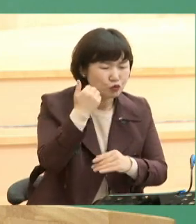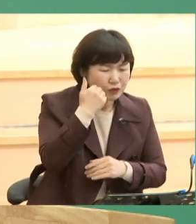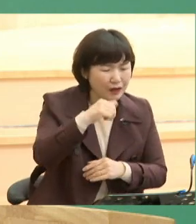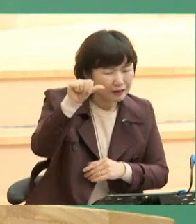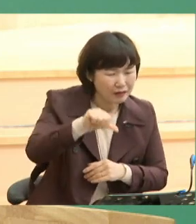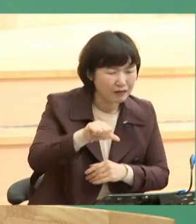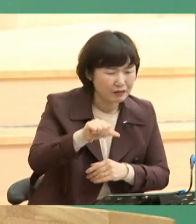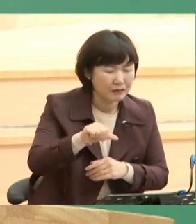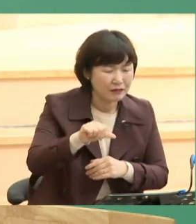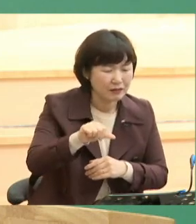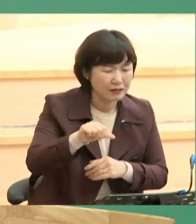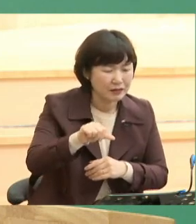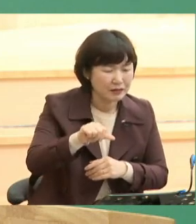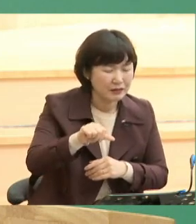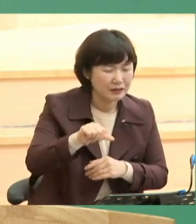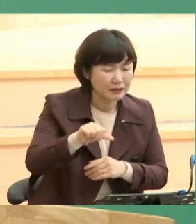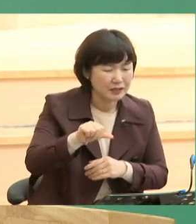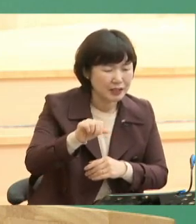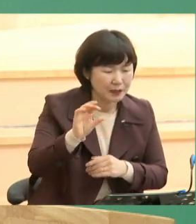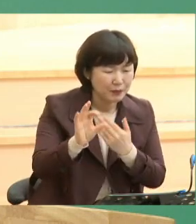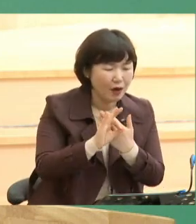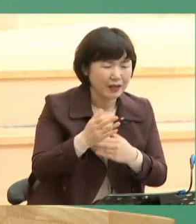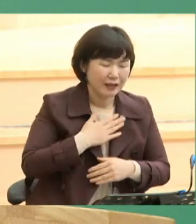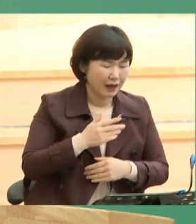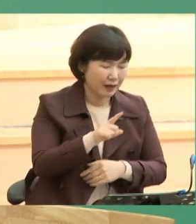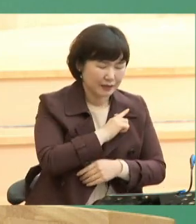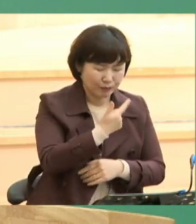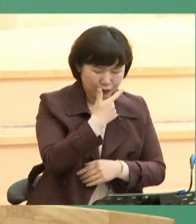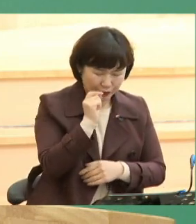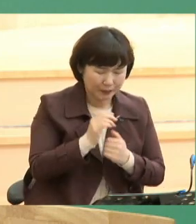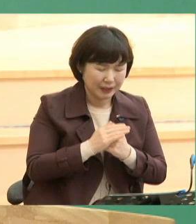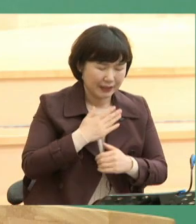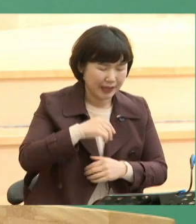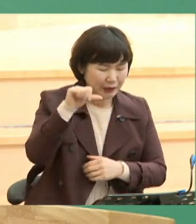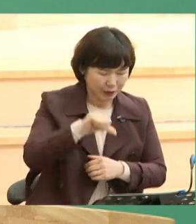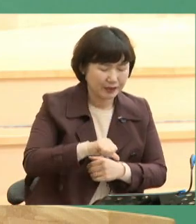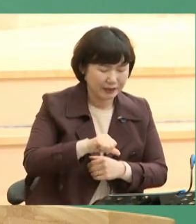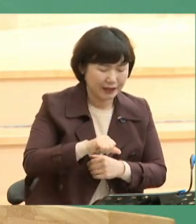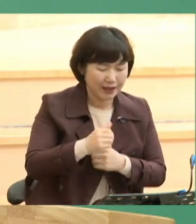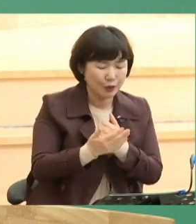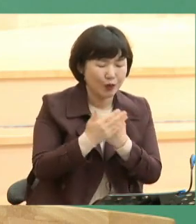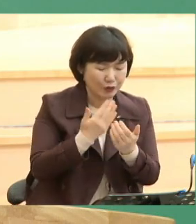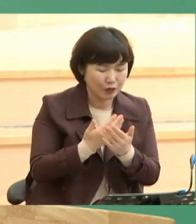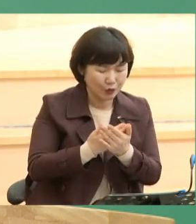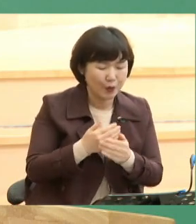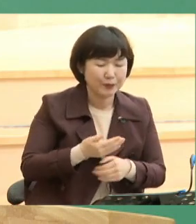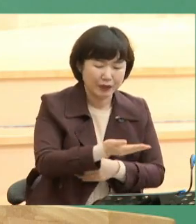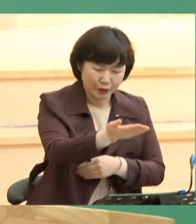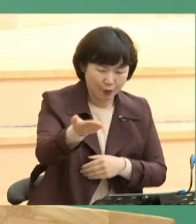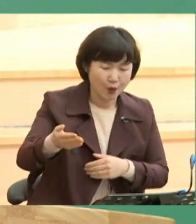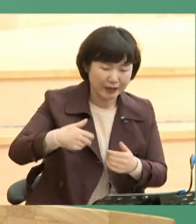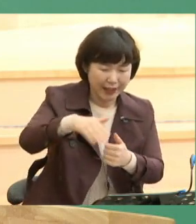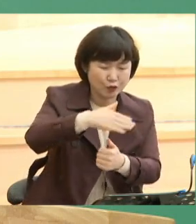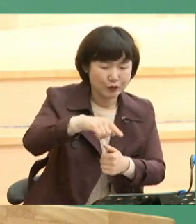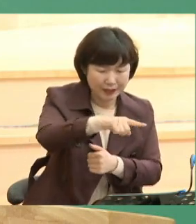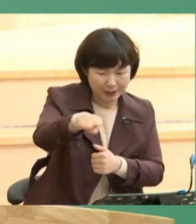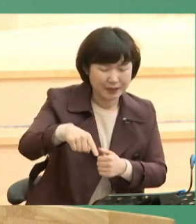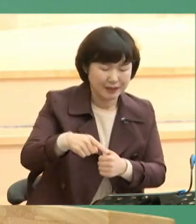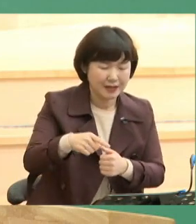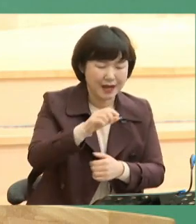보입니다 제가 떨어지게 하여 주시옵소서 3 그리고 2분들이 붙게 하여